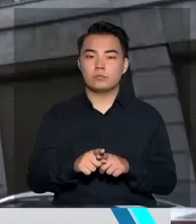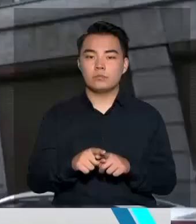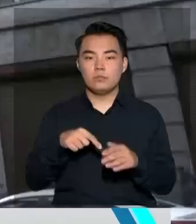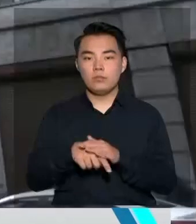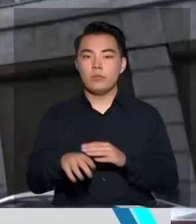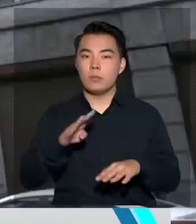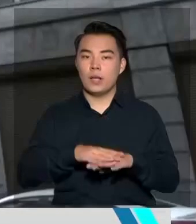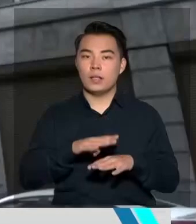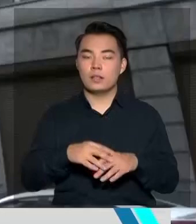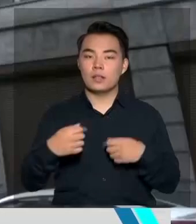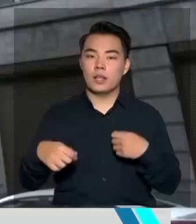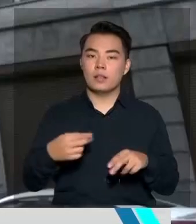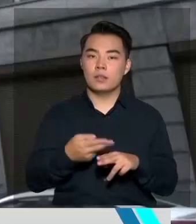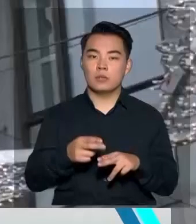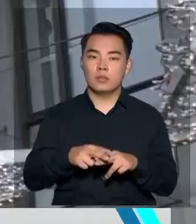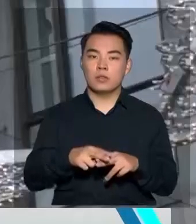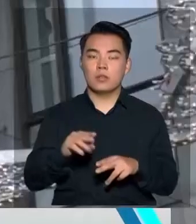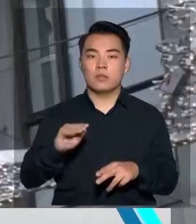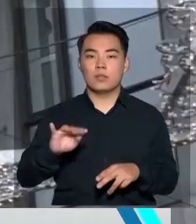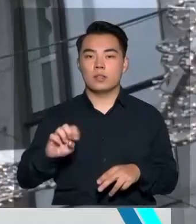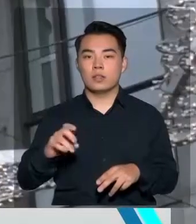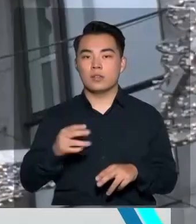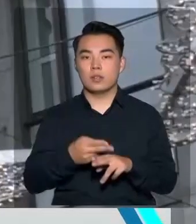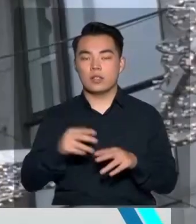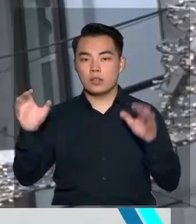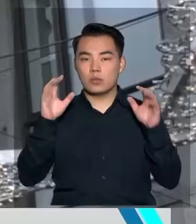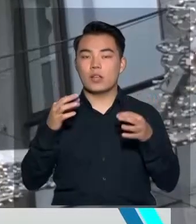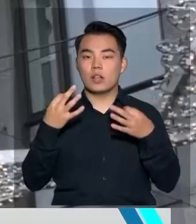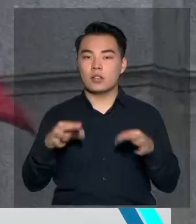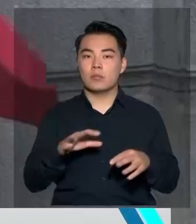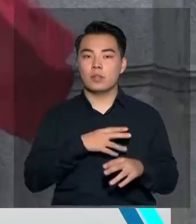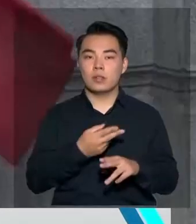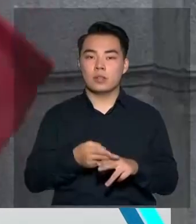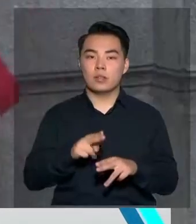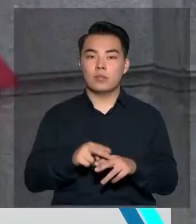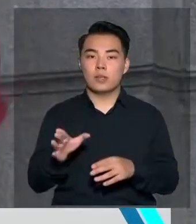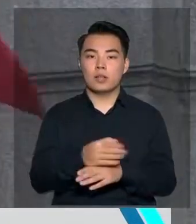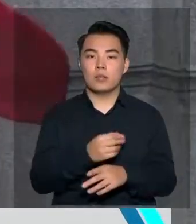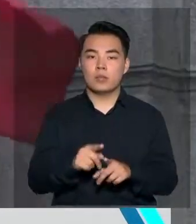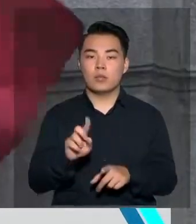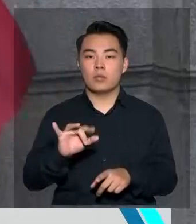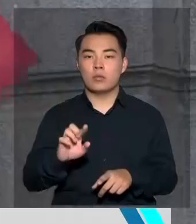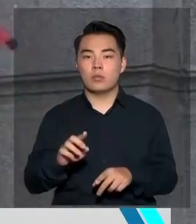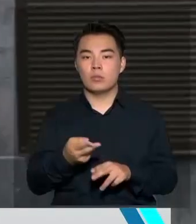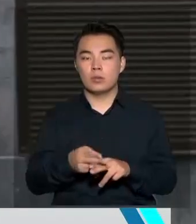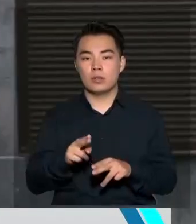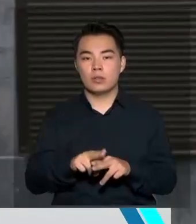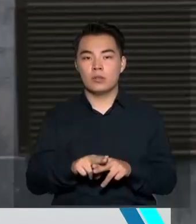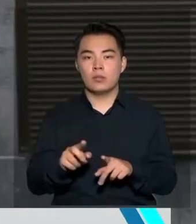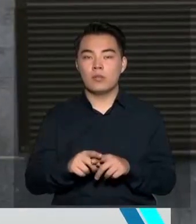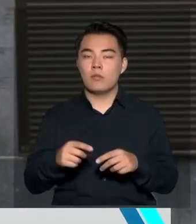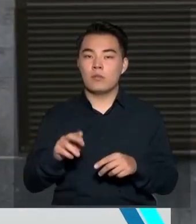банковскими транзакциями напомню финансовым институтом разрешили вывозить накопившиеся излишки рублей То есть